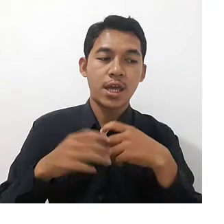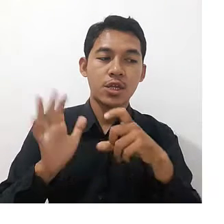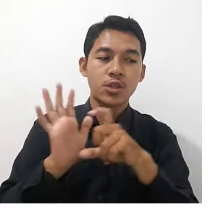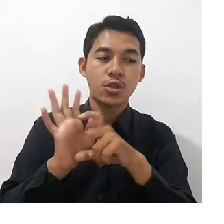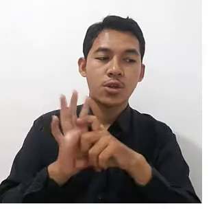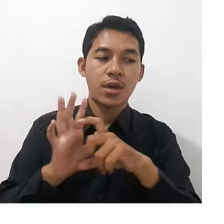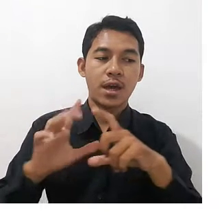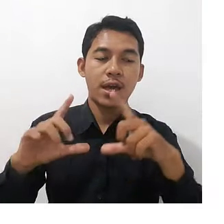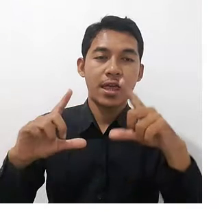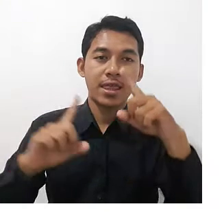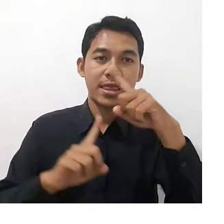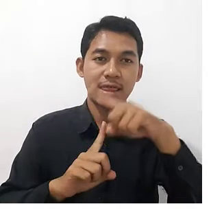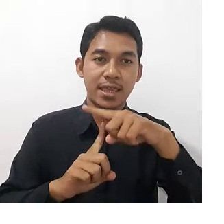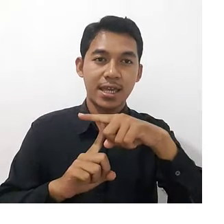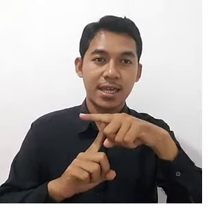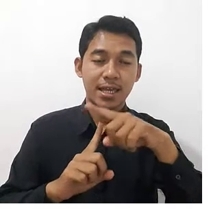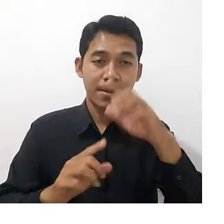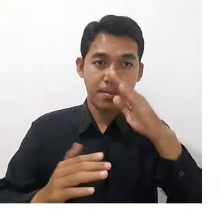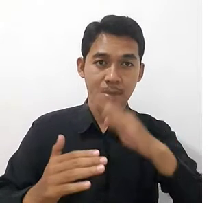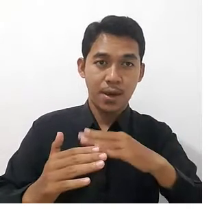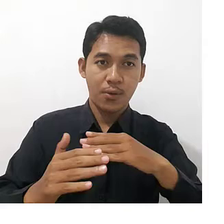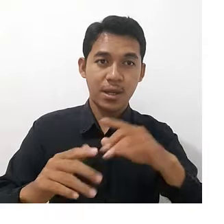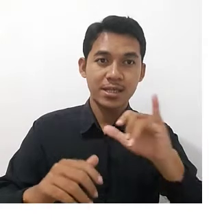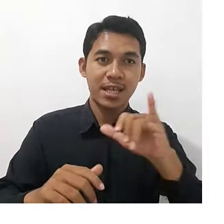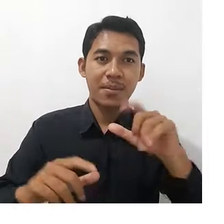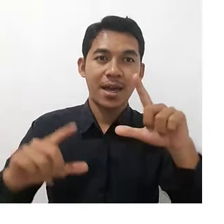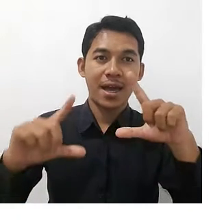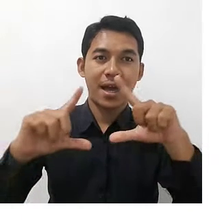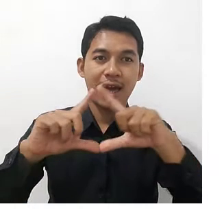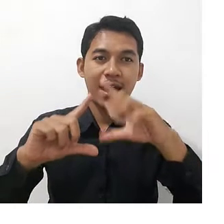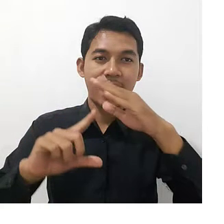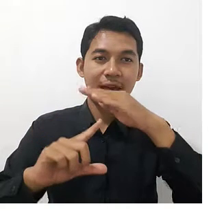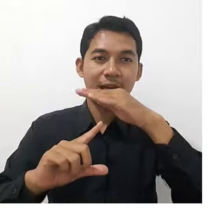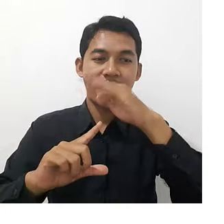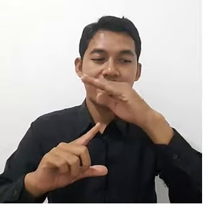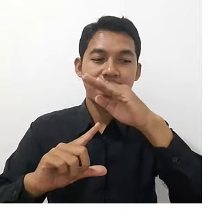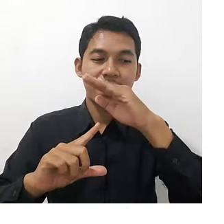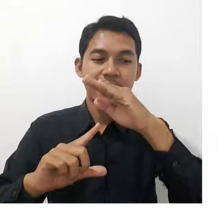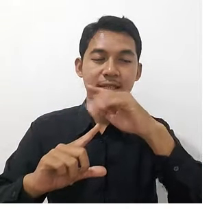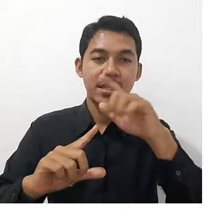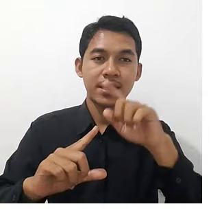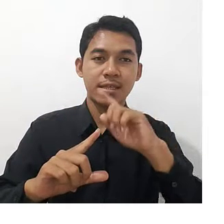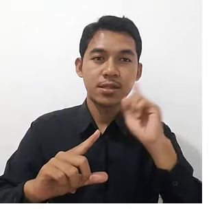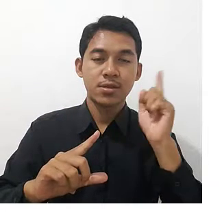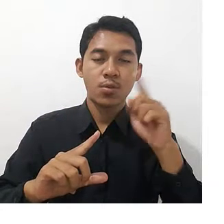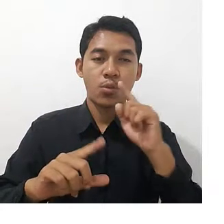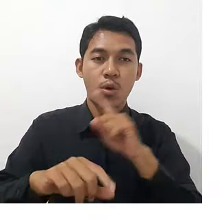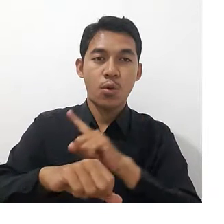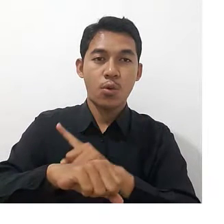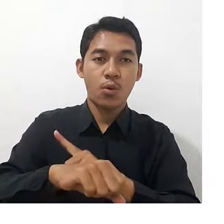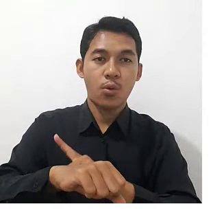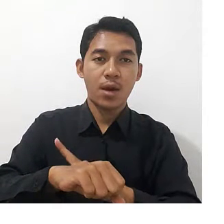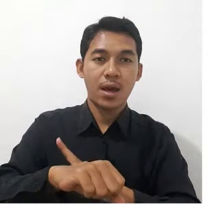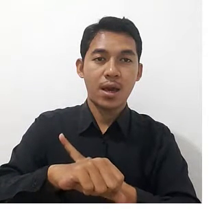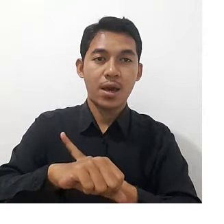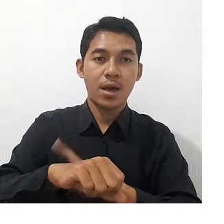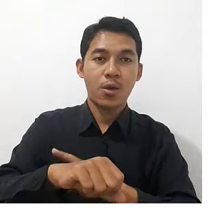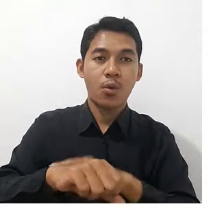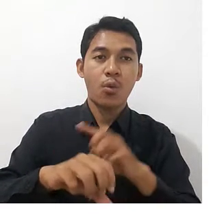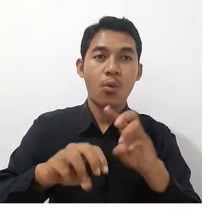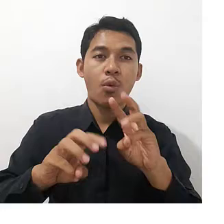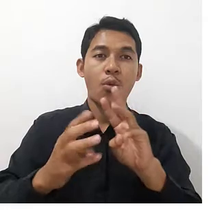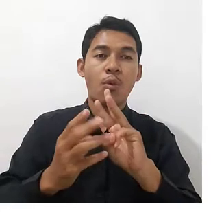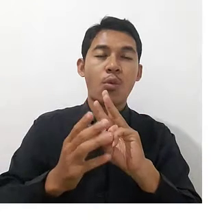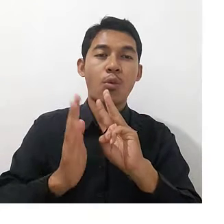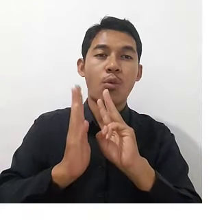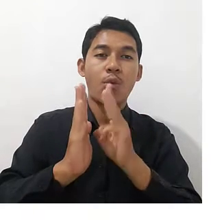atau time waktu gitu tuh. Nah, dia bakal ada pada setiap waktunya, pada setiap waktu tuh dia ada gitu tuh. Ini kan misalkan T